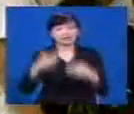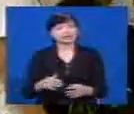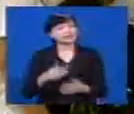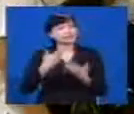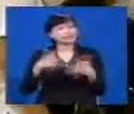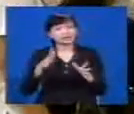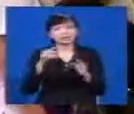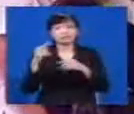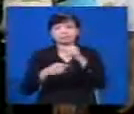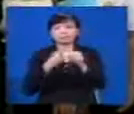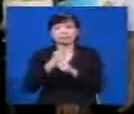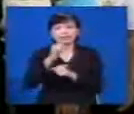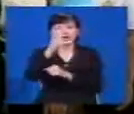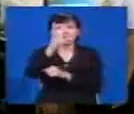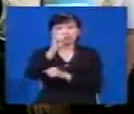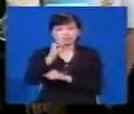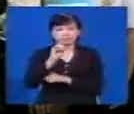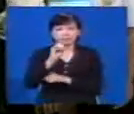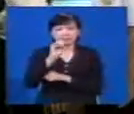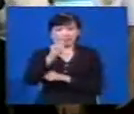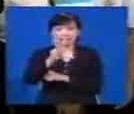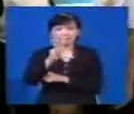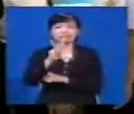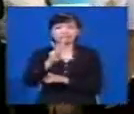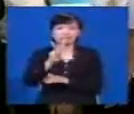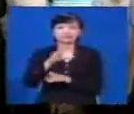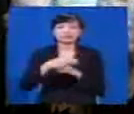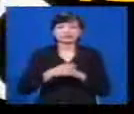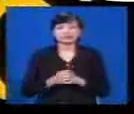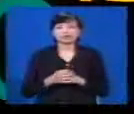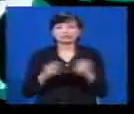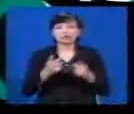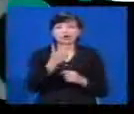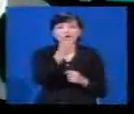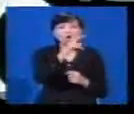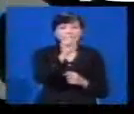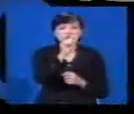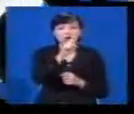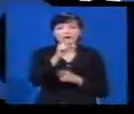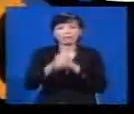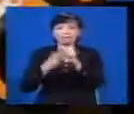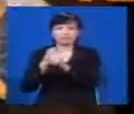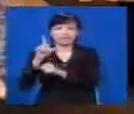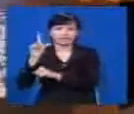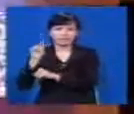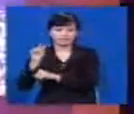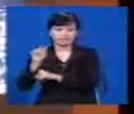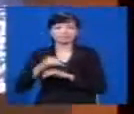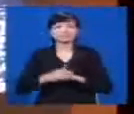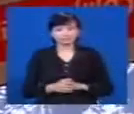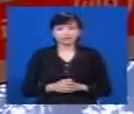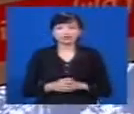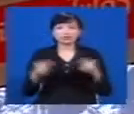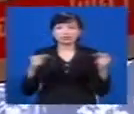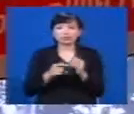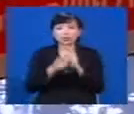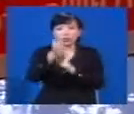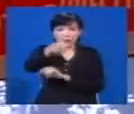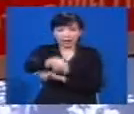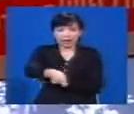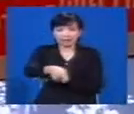ราช2563หรือคริสตศักราช2020โดยการสัญจรที่โคราชในครั้ง